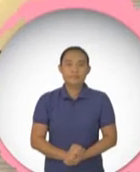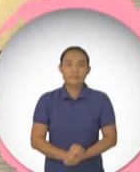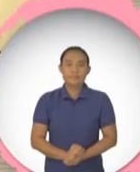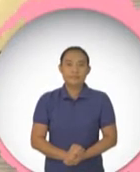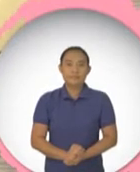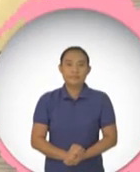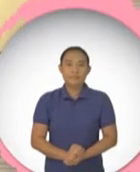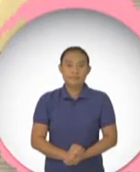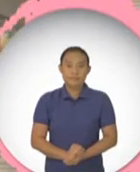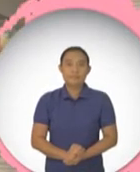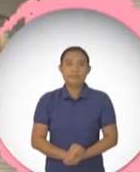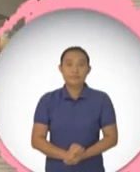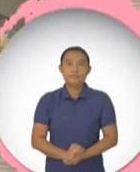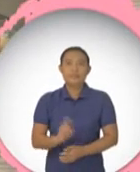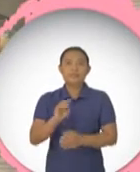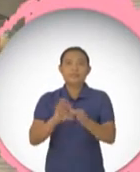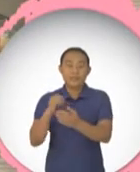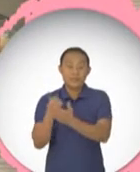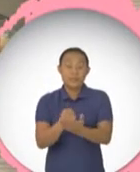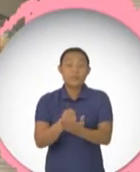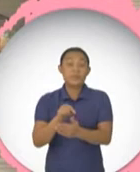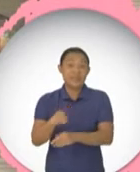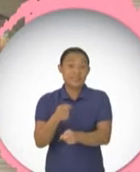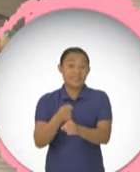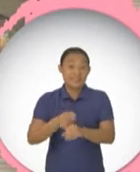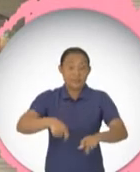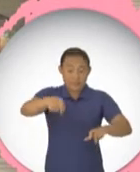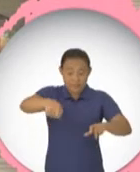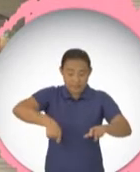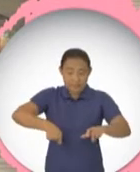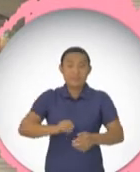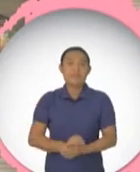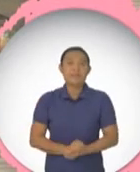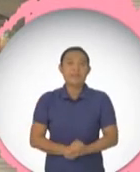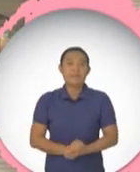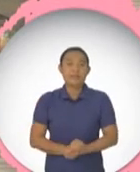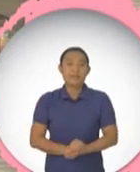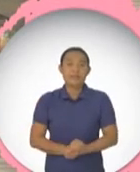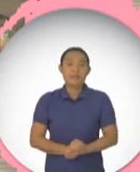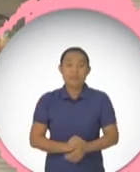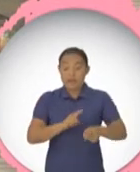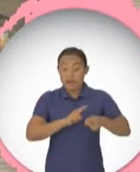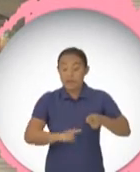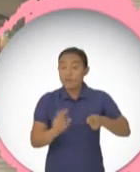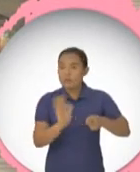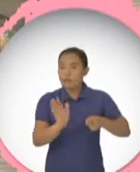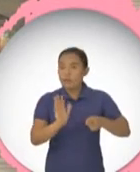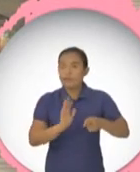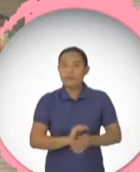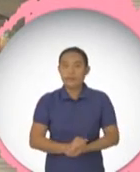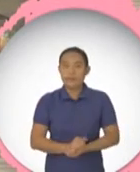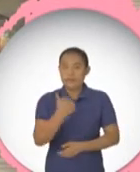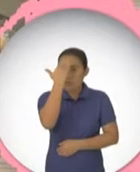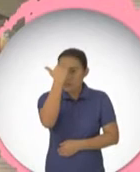นี่คือมีตัวช่วยในการตัด ค่ะใช่เราจะใช้ลูกกลิ้งเราไม่แนะนำให้ใช้มีดกดลงไปนะคะเพราะว่าหน้าตัด